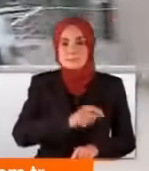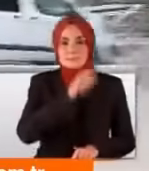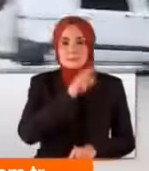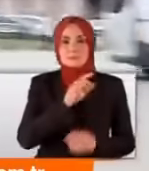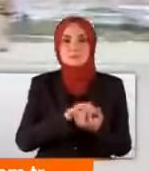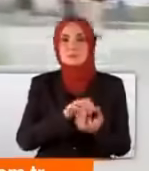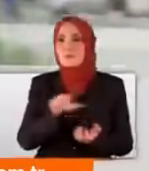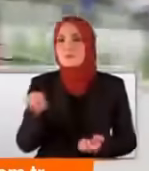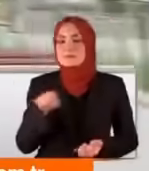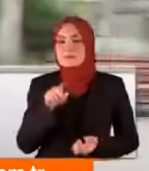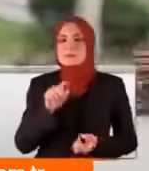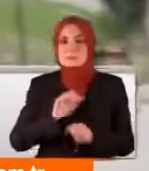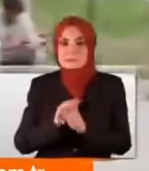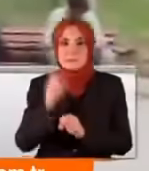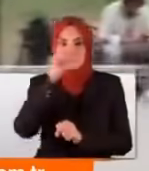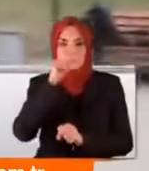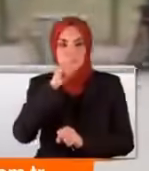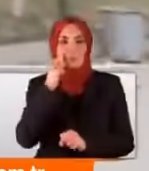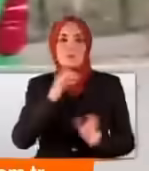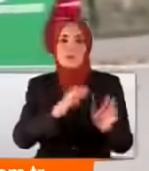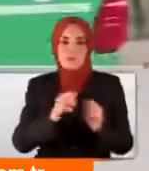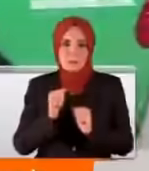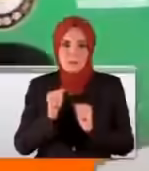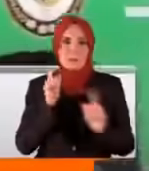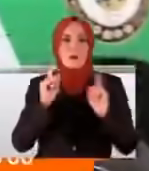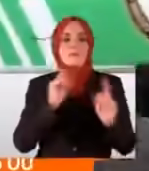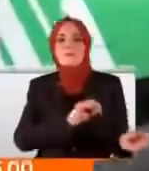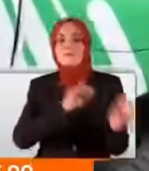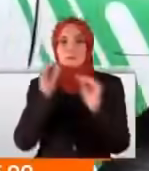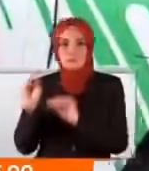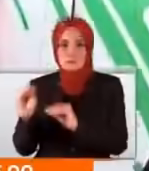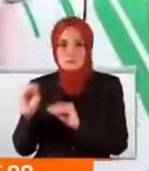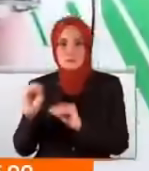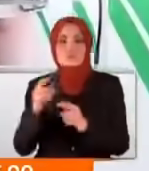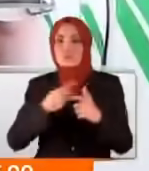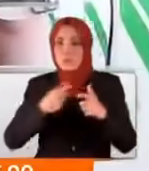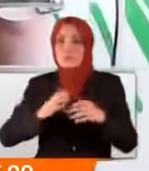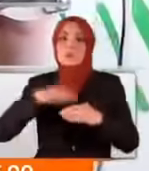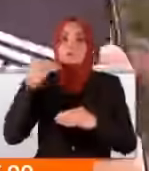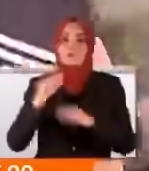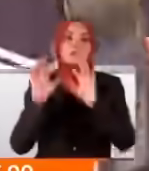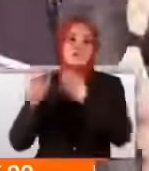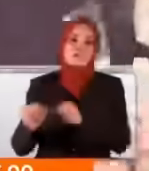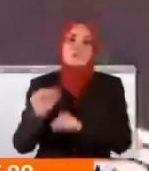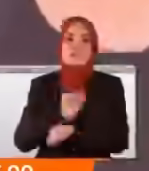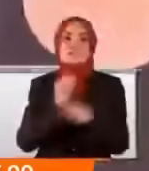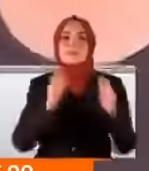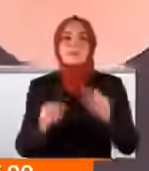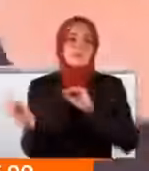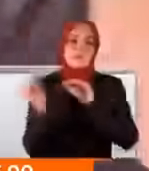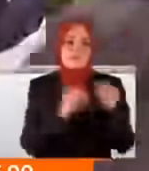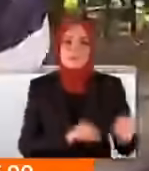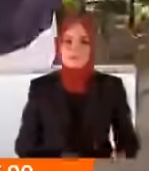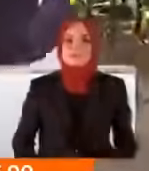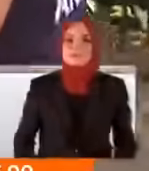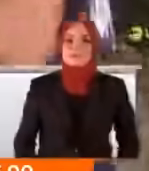gerekçesiyle gözaltına alınmıştı ve adliyeye sevk edildi. Adliyedeki sorgusunun ardından tutuklanarak cezaevine gönderildi. Hanımefendi 11 tane ölü